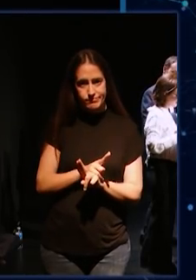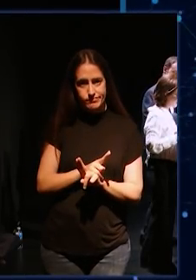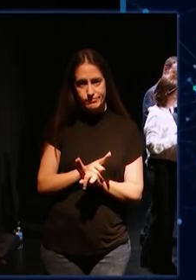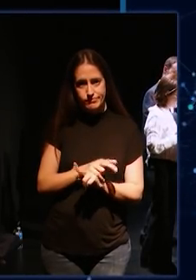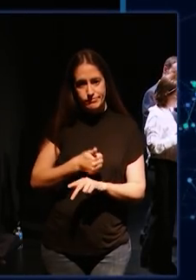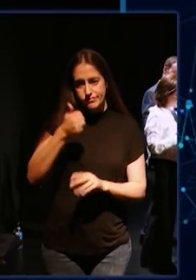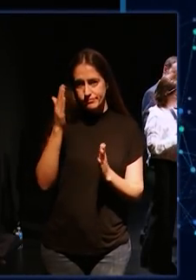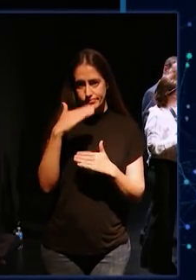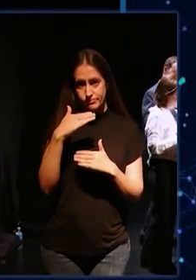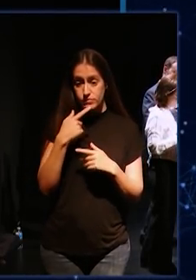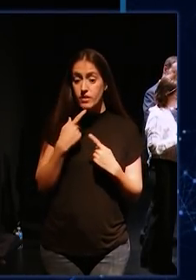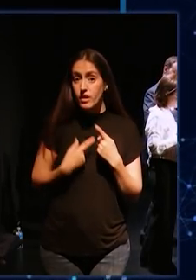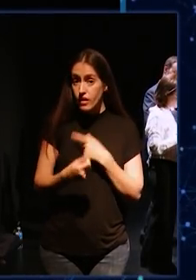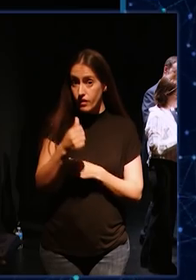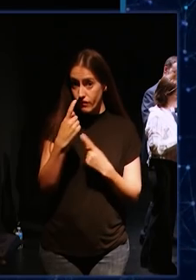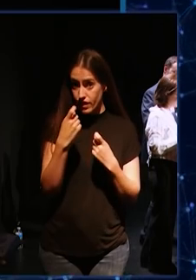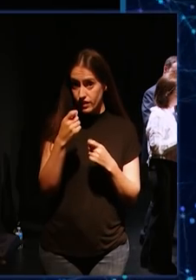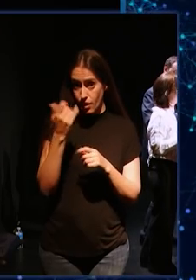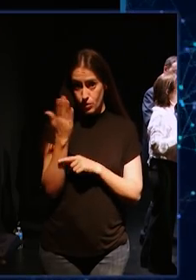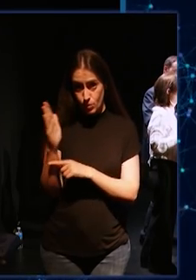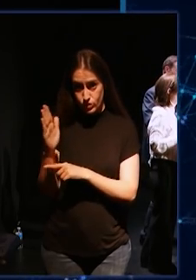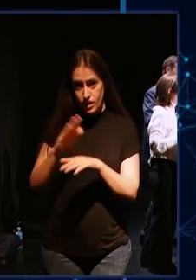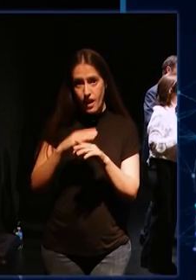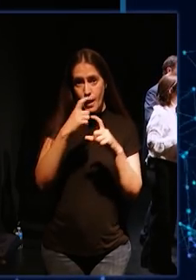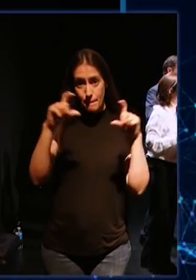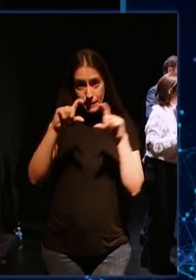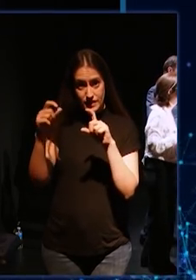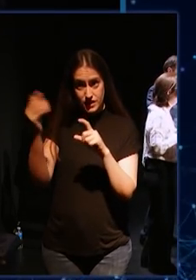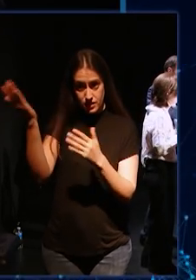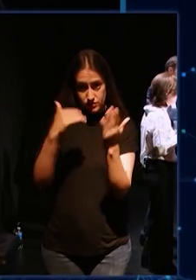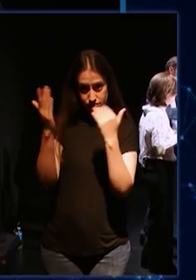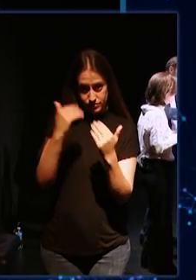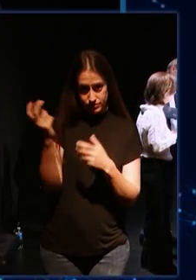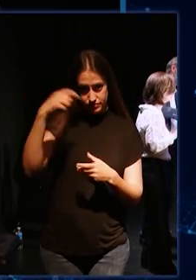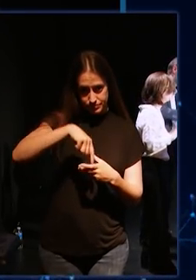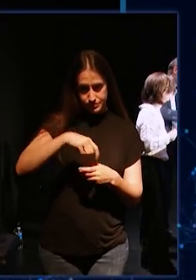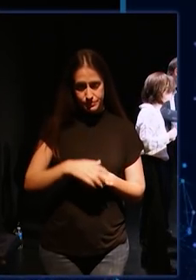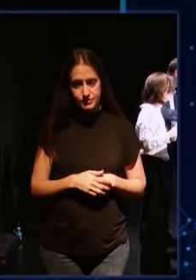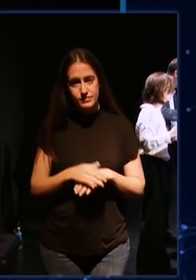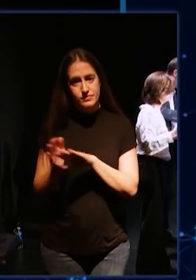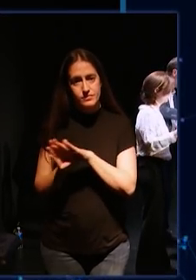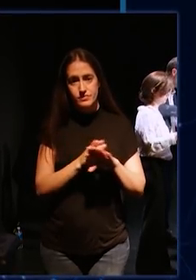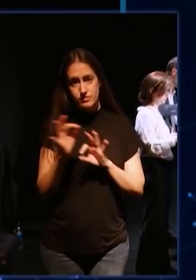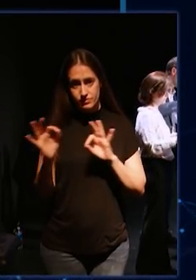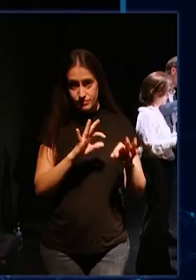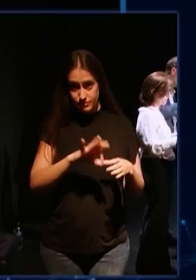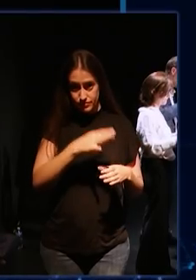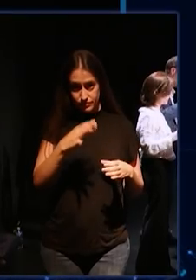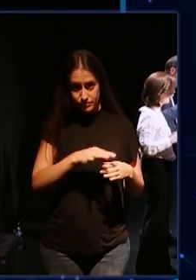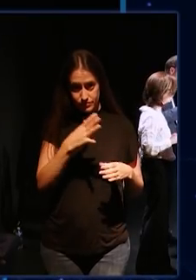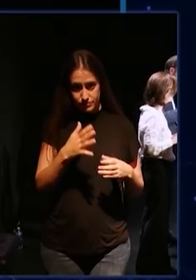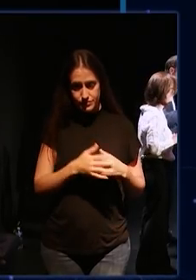és necessari fer propostes que promoguin empreses de fora a venir a Cardedeu. Molt bé, doncs anem a sortejar qui és que començarà aquest